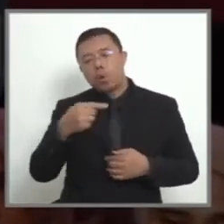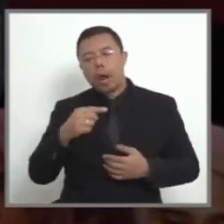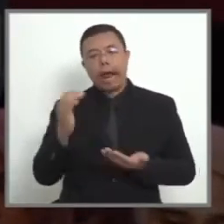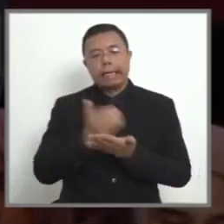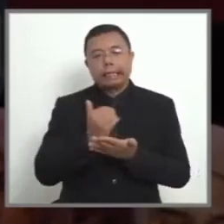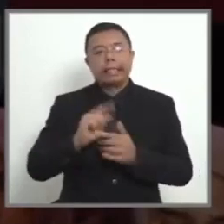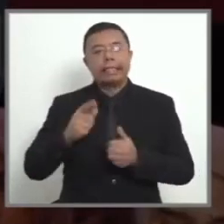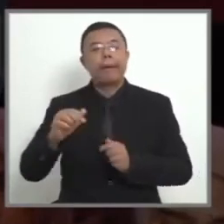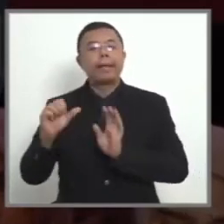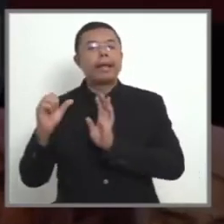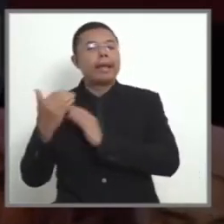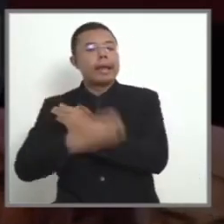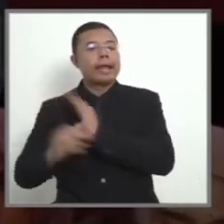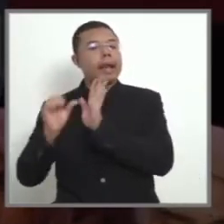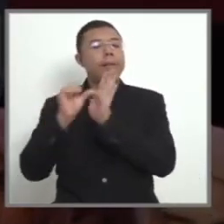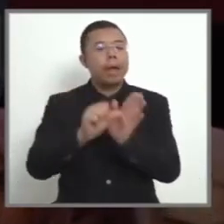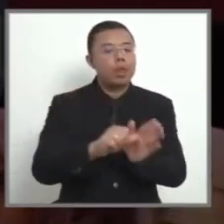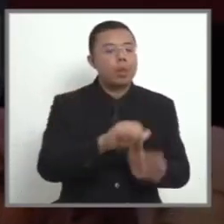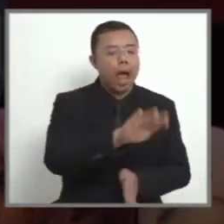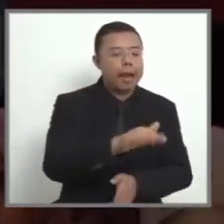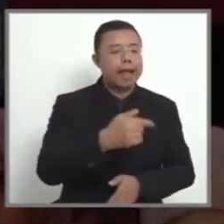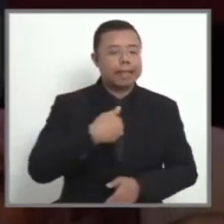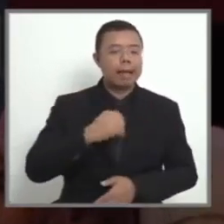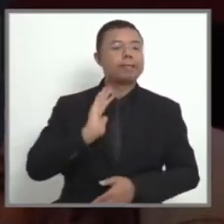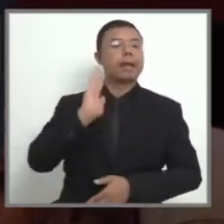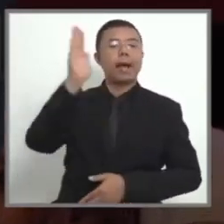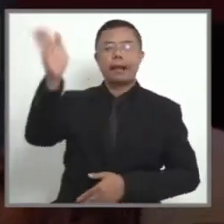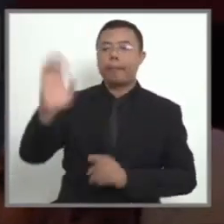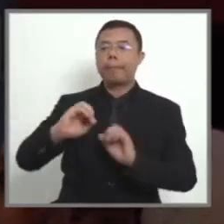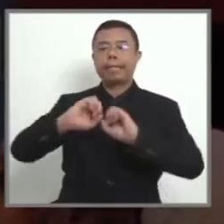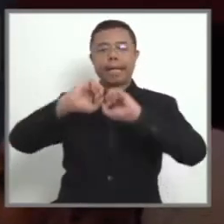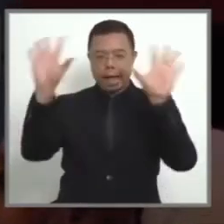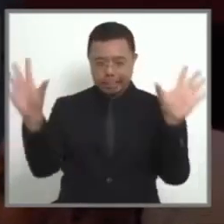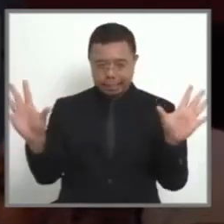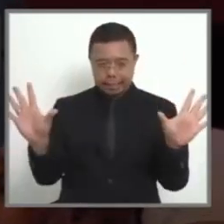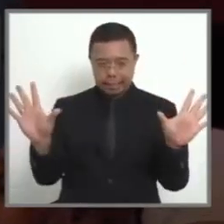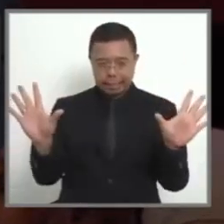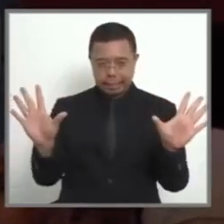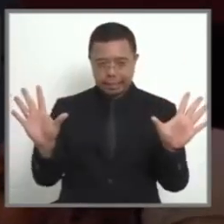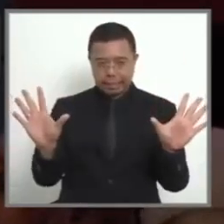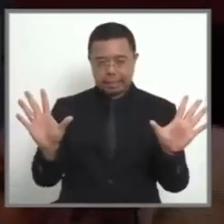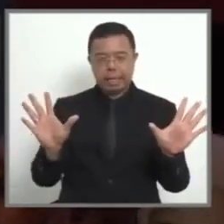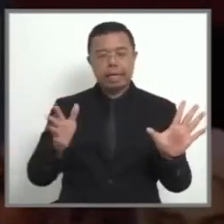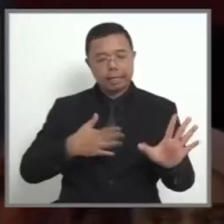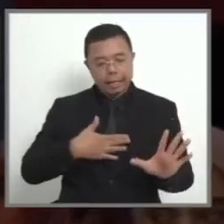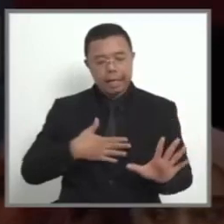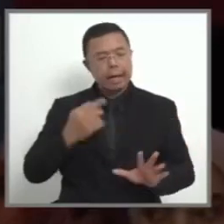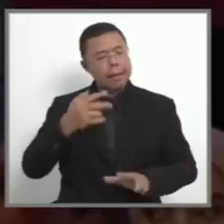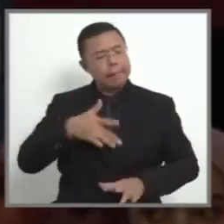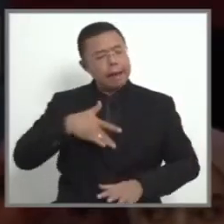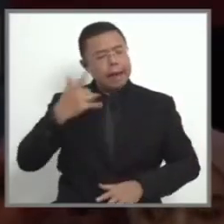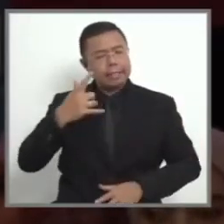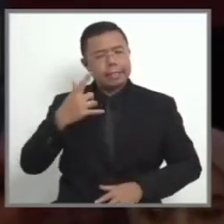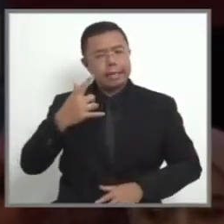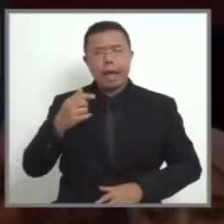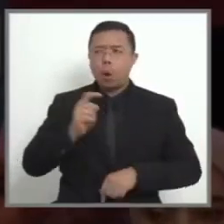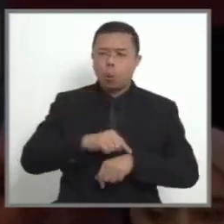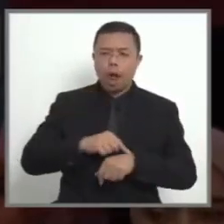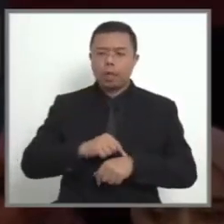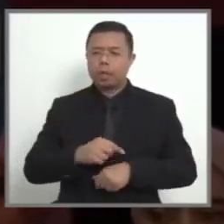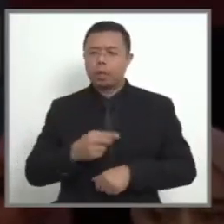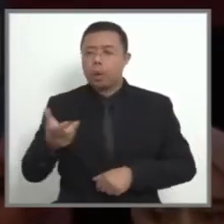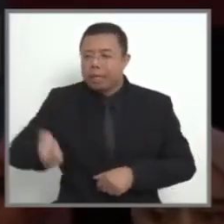hadir untuk membantu anak saya punya masa depan yang cerah perjalanan inilah perjalanan spiritual bagi kami setiap jabat